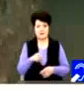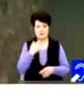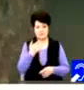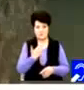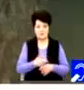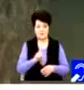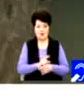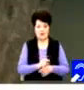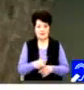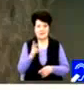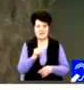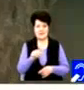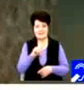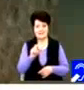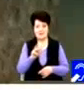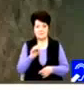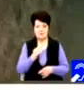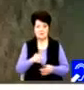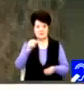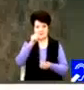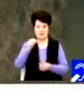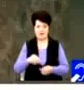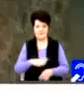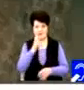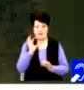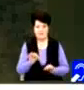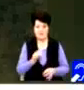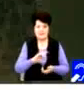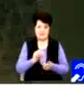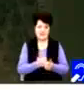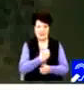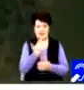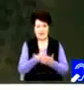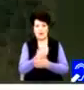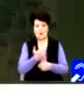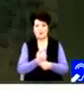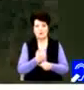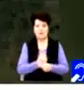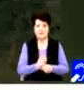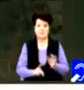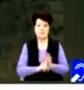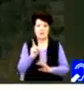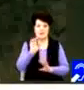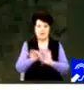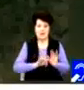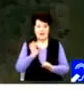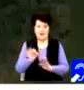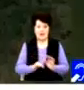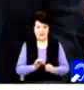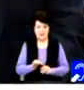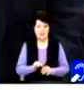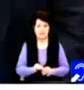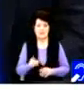va fi foarte dezamăgit dacă se va confirma că fenian a început să reconstruiască o bază pentru lansarea rachetelor recentul summit